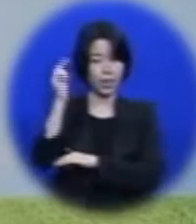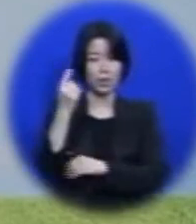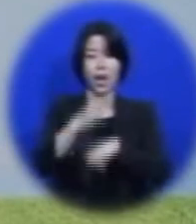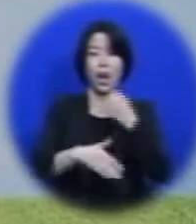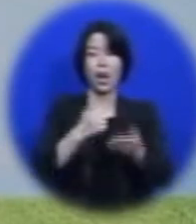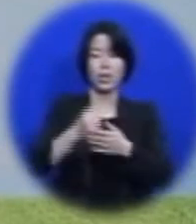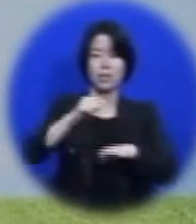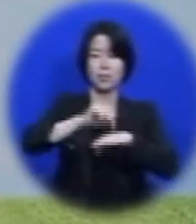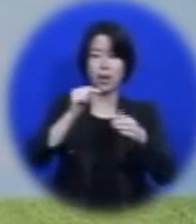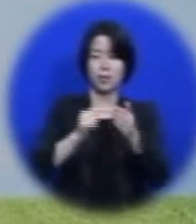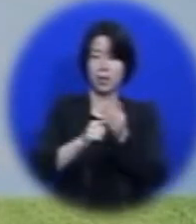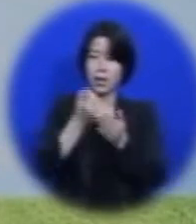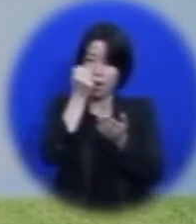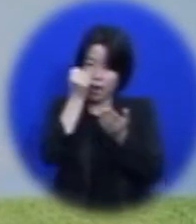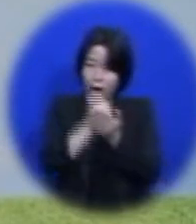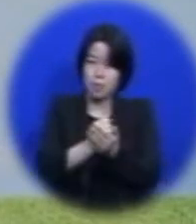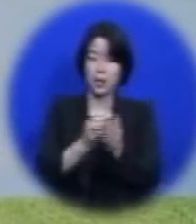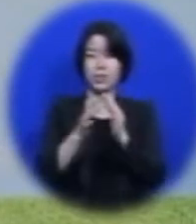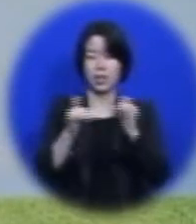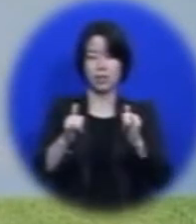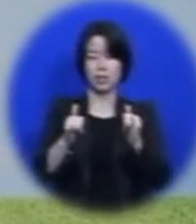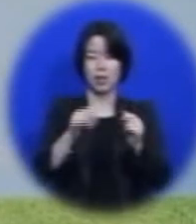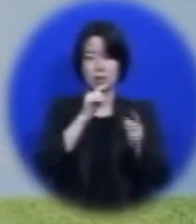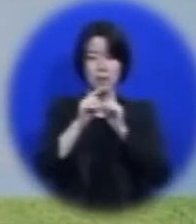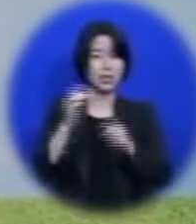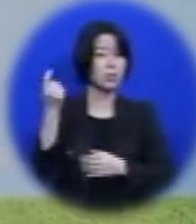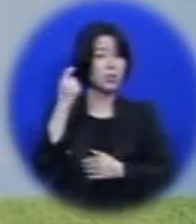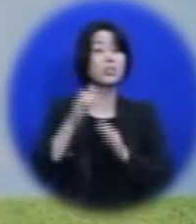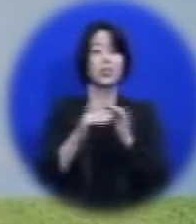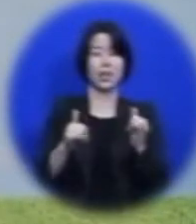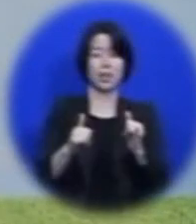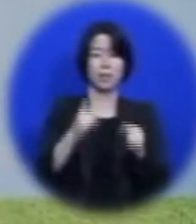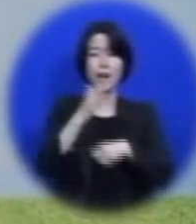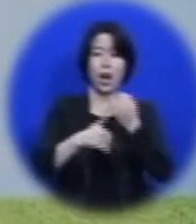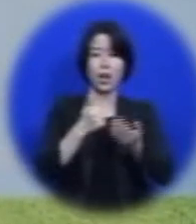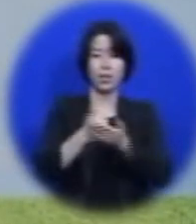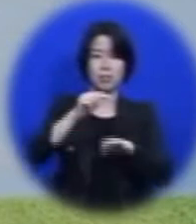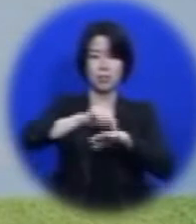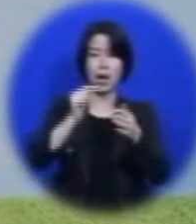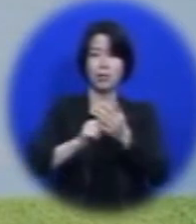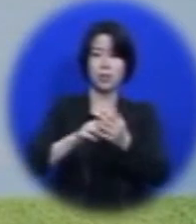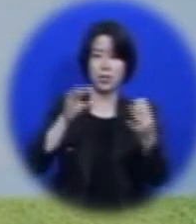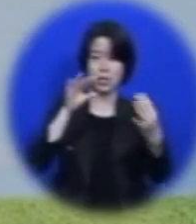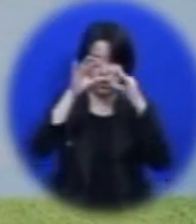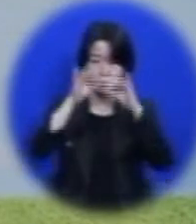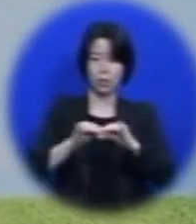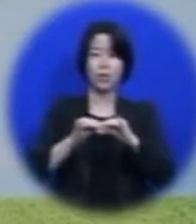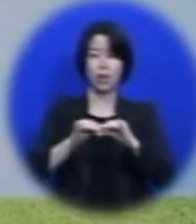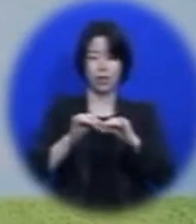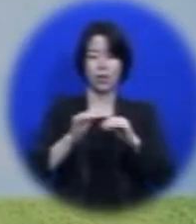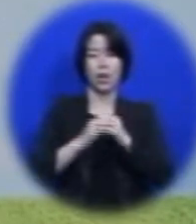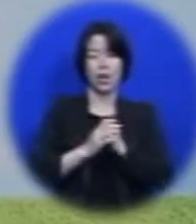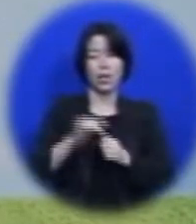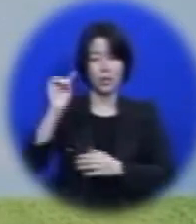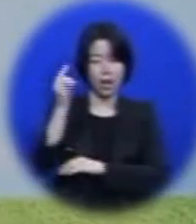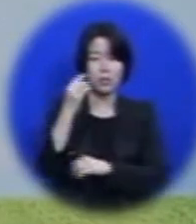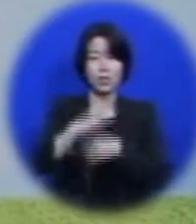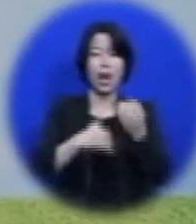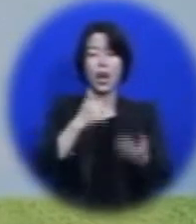하나님의 마음에 합한 자라는 말씀을 들은 사람입니다. 하나님과 마음이 통하는 사람이라는 거죠. 다윗은 하나님의